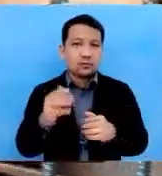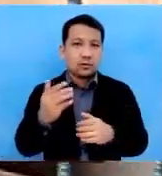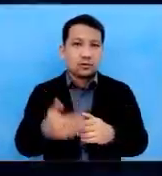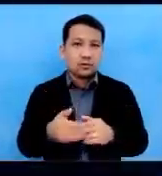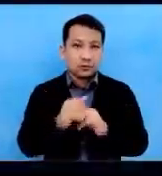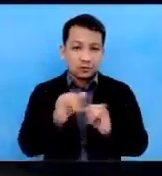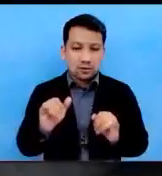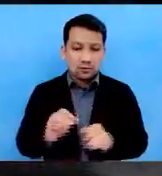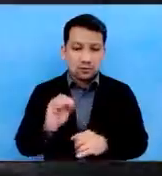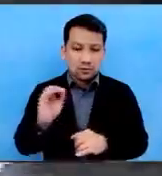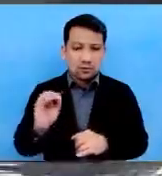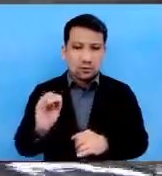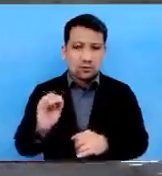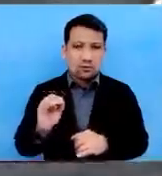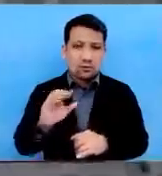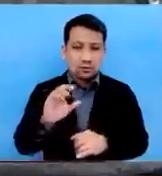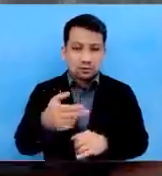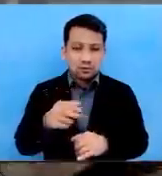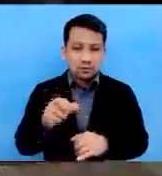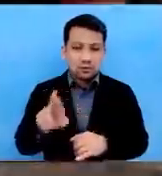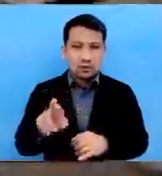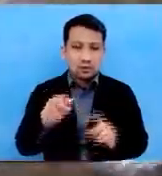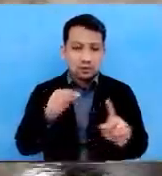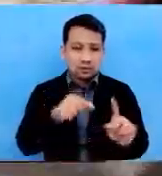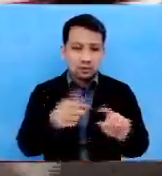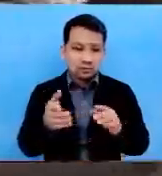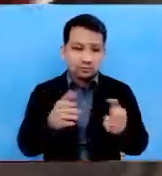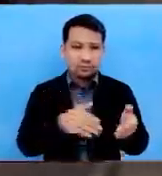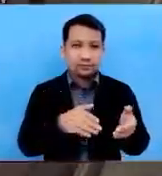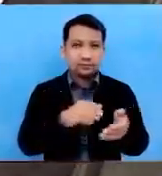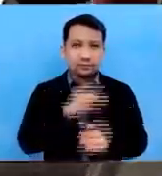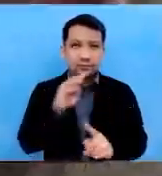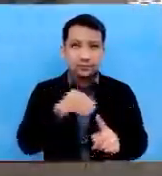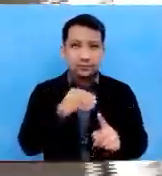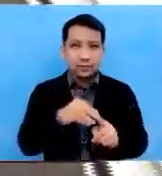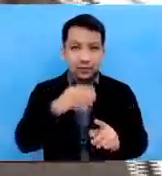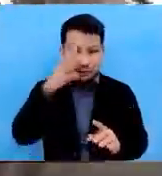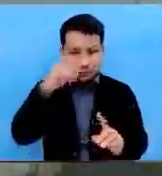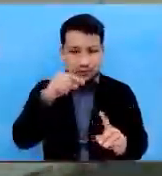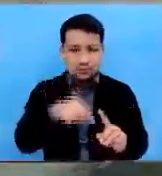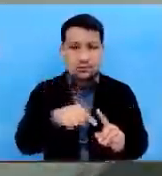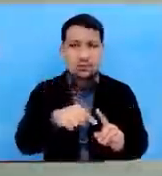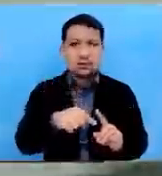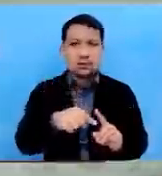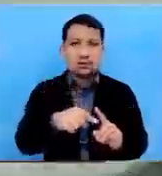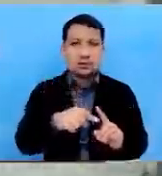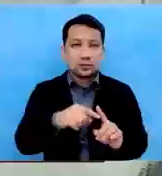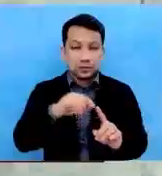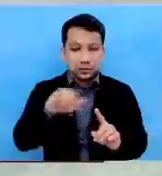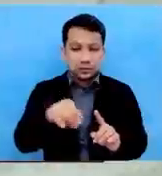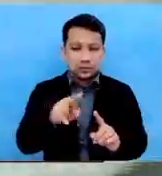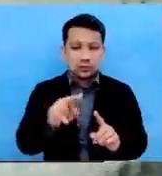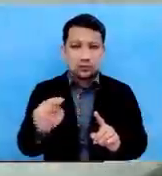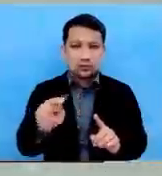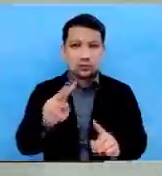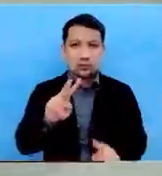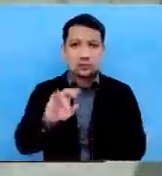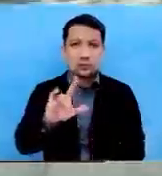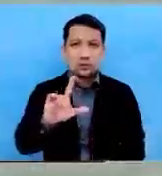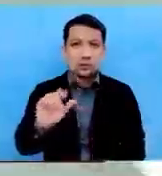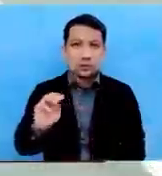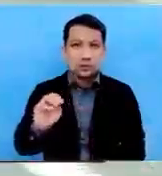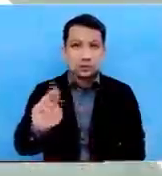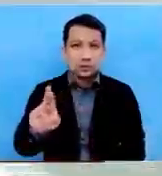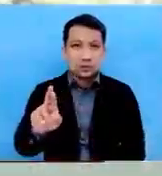investigasyon ng CHR sa pagkamatay ng itinuturong middleman sa krimen na si June Globa Villamor. Isusumitin ng ahensya ang kanilang findings sa Department